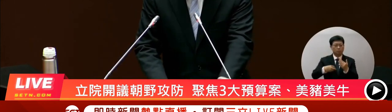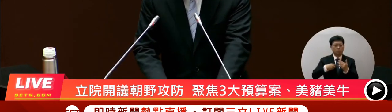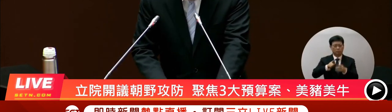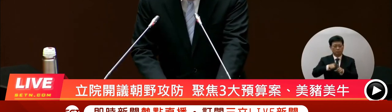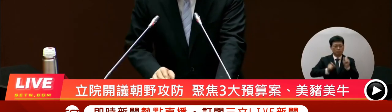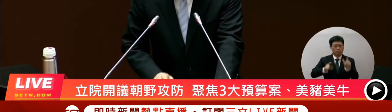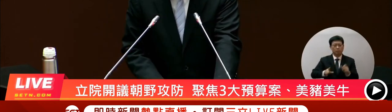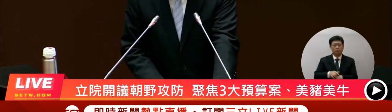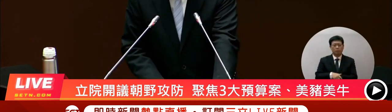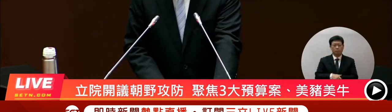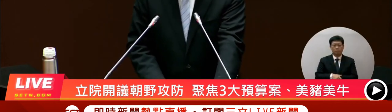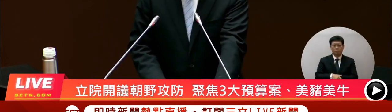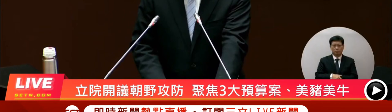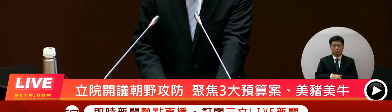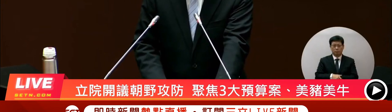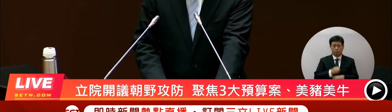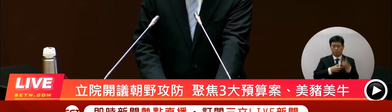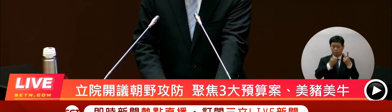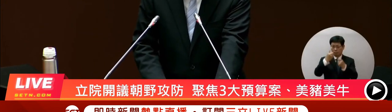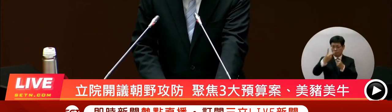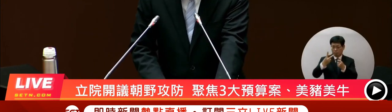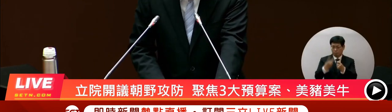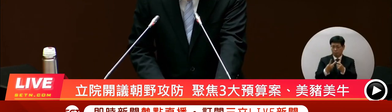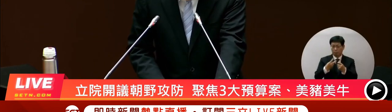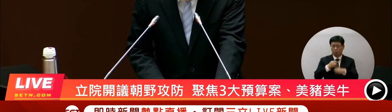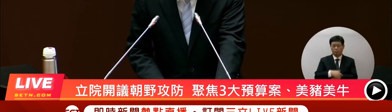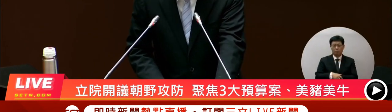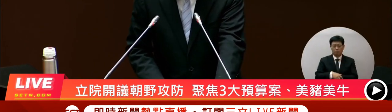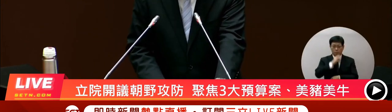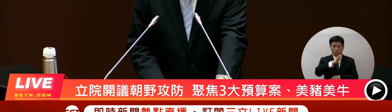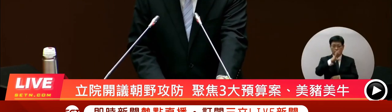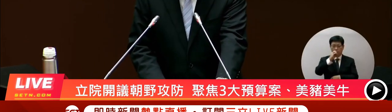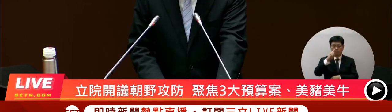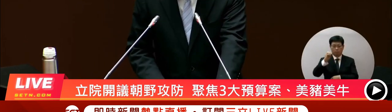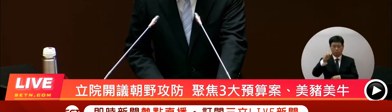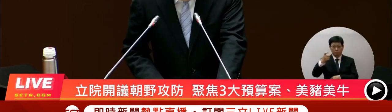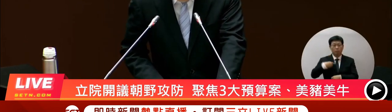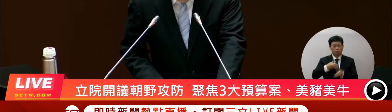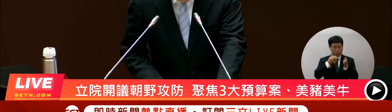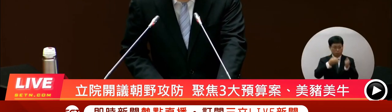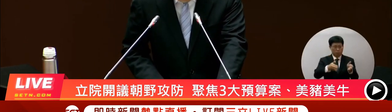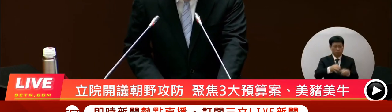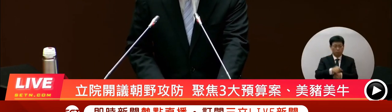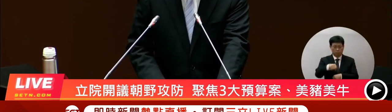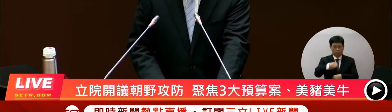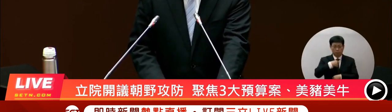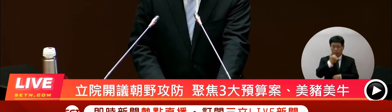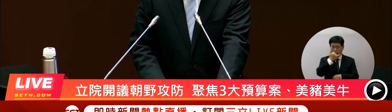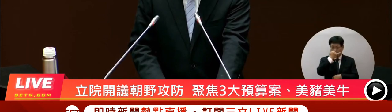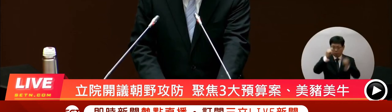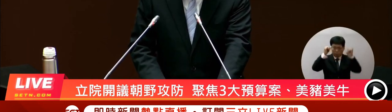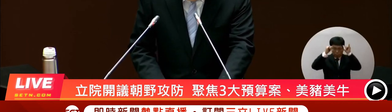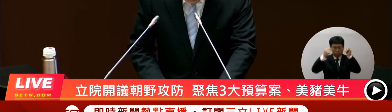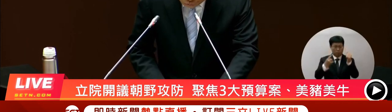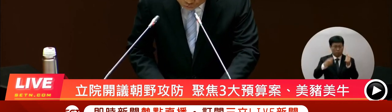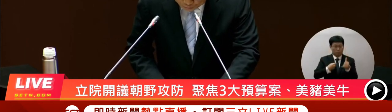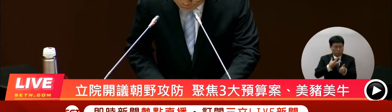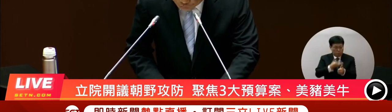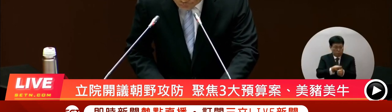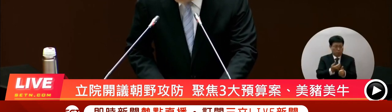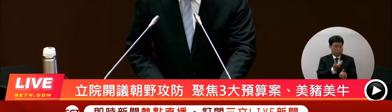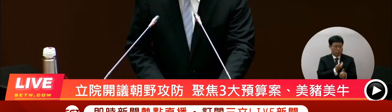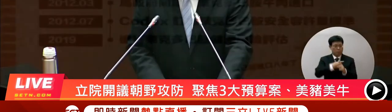折。自从2012年 Codex 定出牛猪莱克多巴胺的安全容许